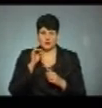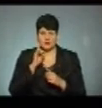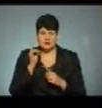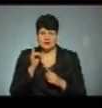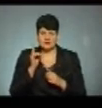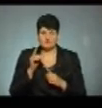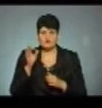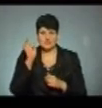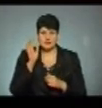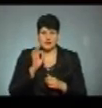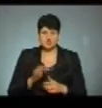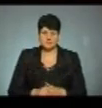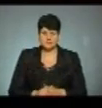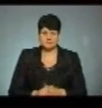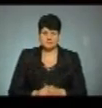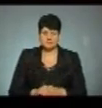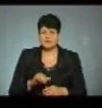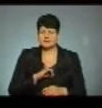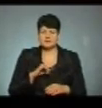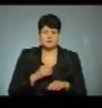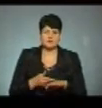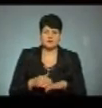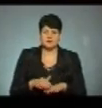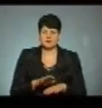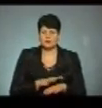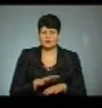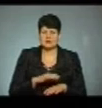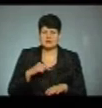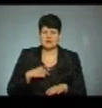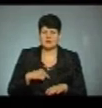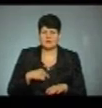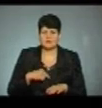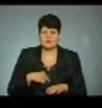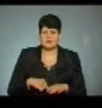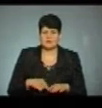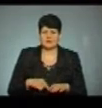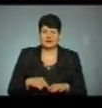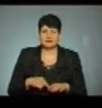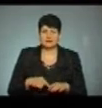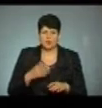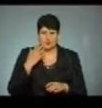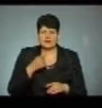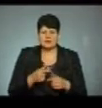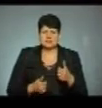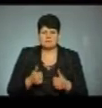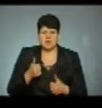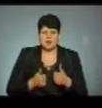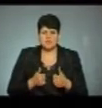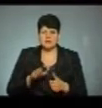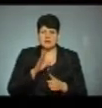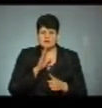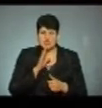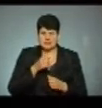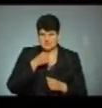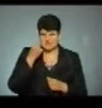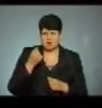в Німеччині в Ліхтенберзі. Найважче це, мабуть, моральний план, все-таки, коли ти змагаєшся з дівчатами